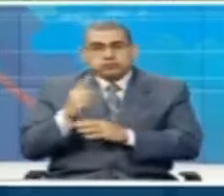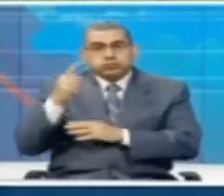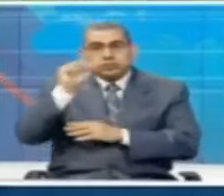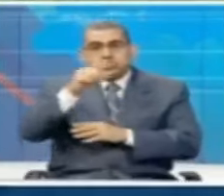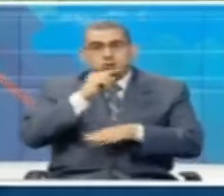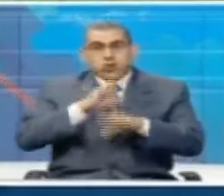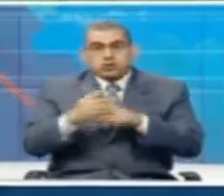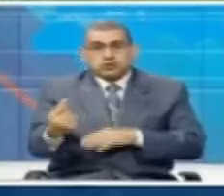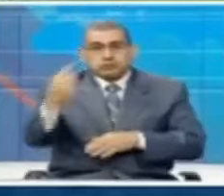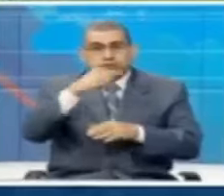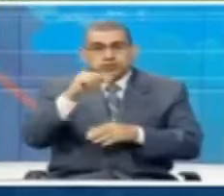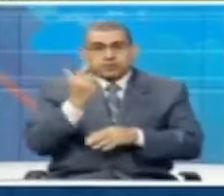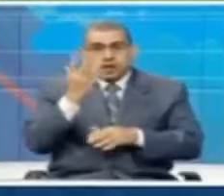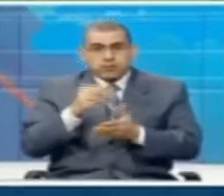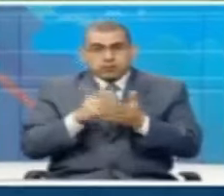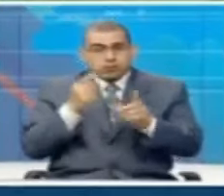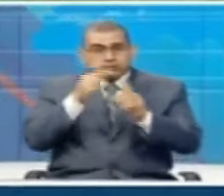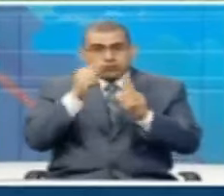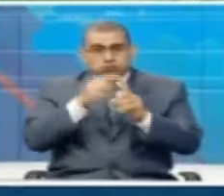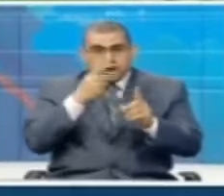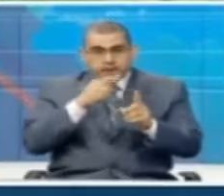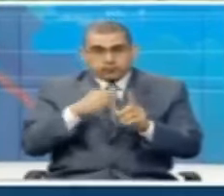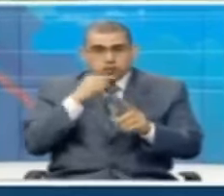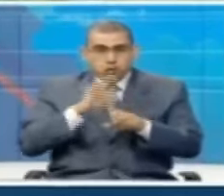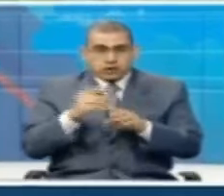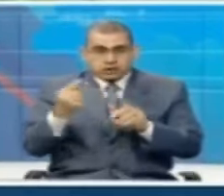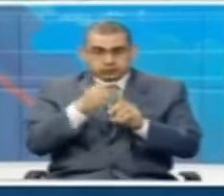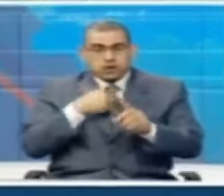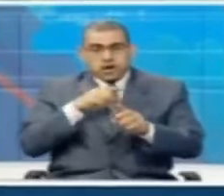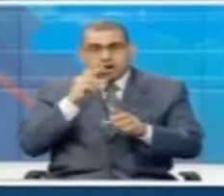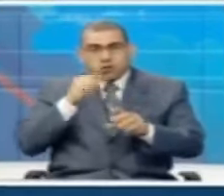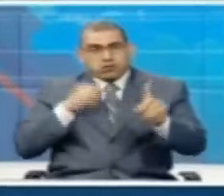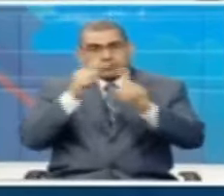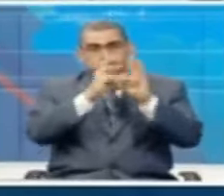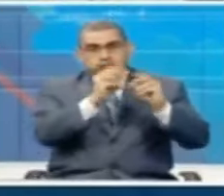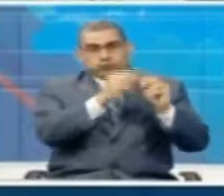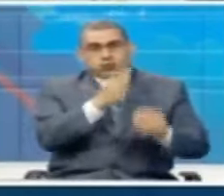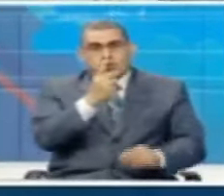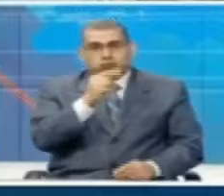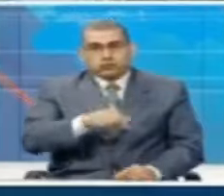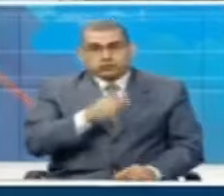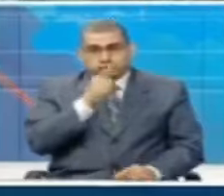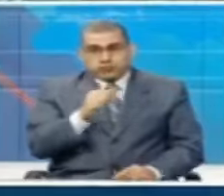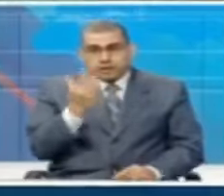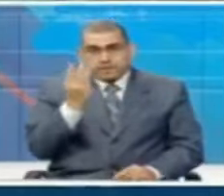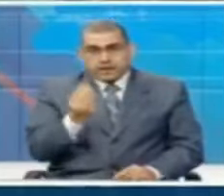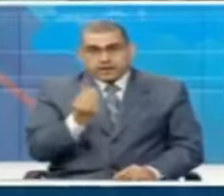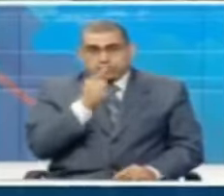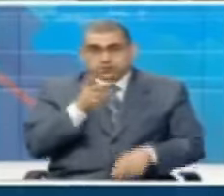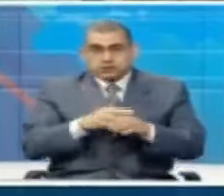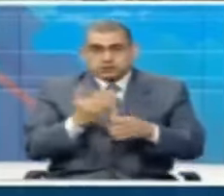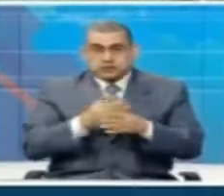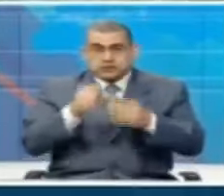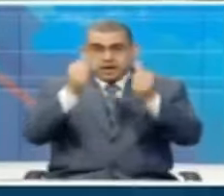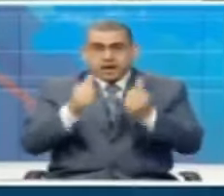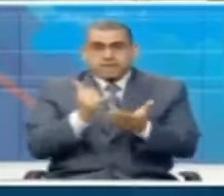34 21 من بين 34 صاروخا خلال هجوم روسي الليلة الماضية. جاء ذلك غداة